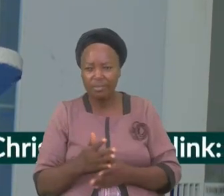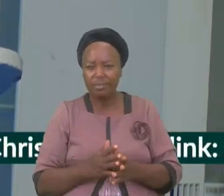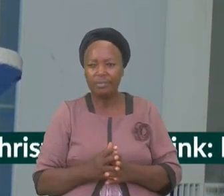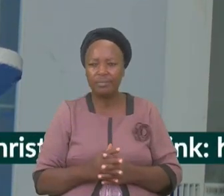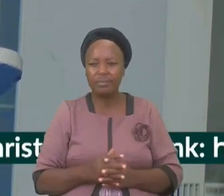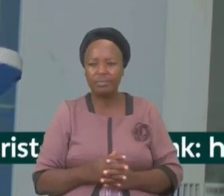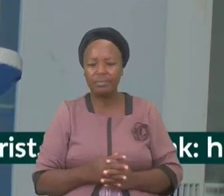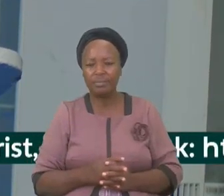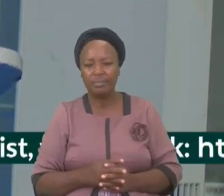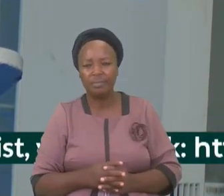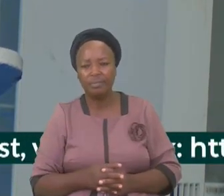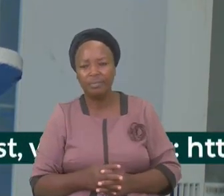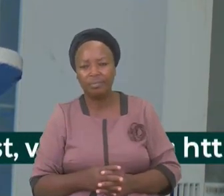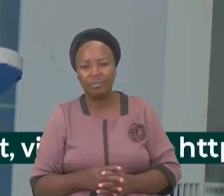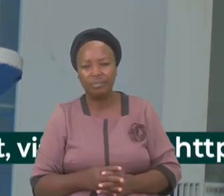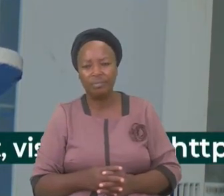qui s'affiche.